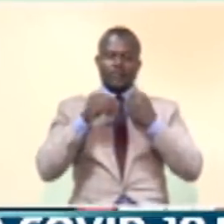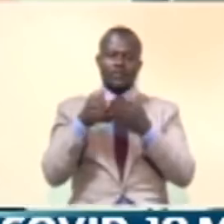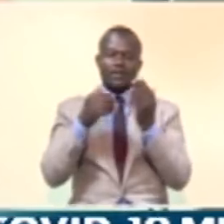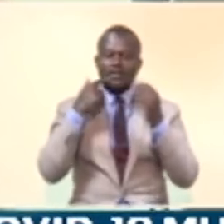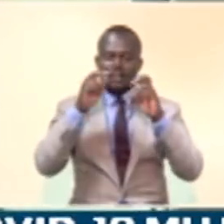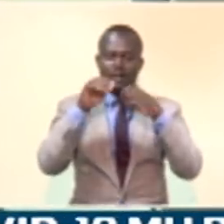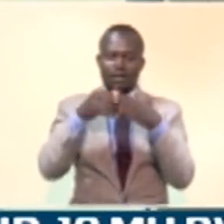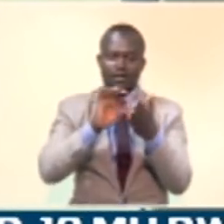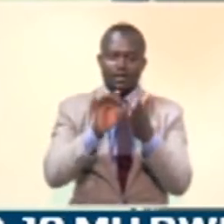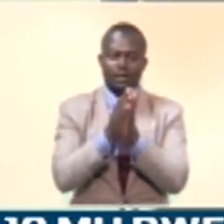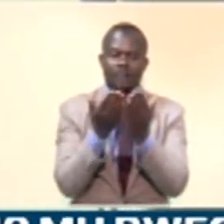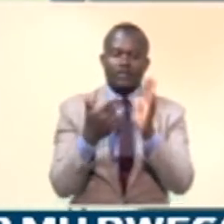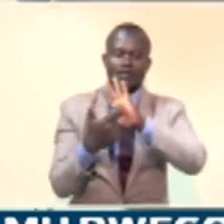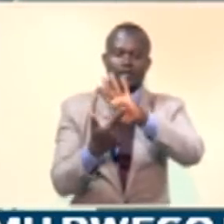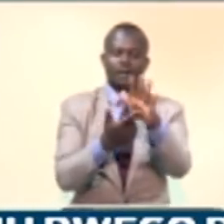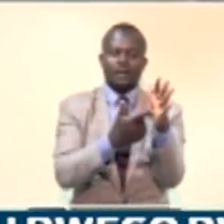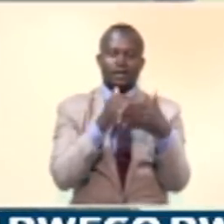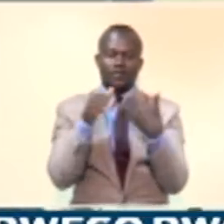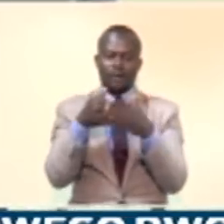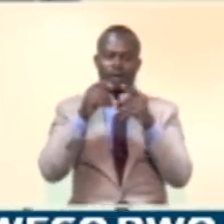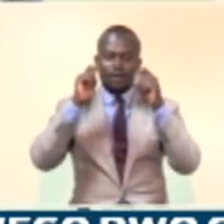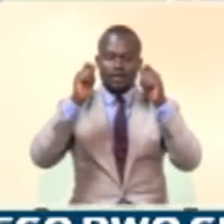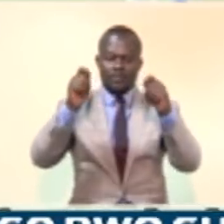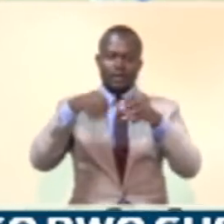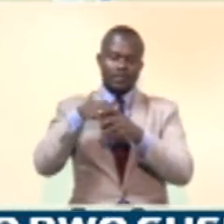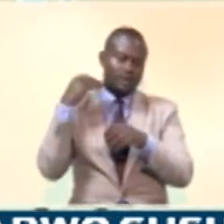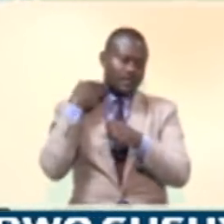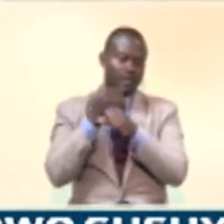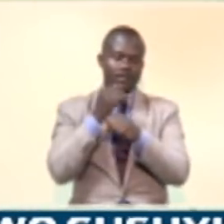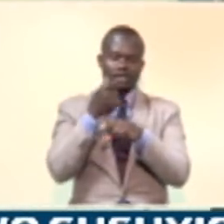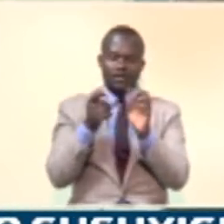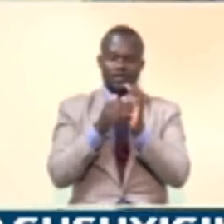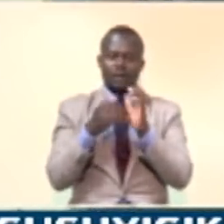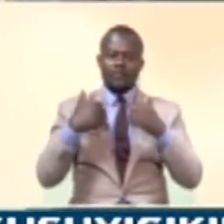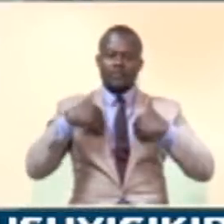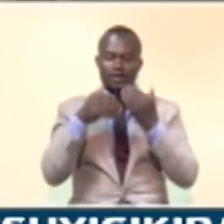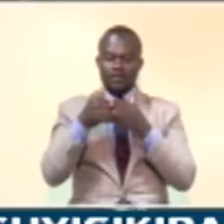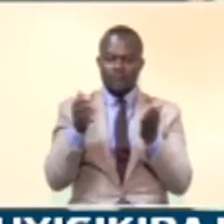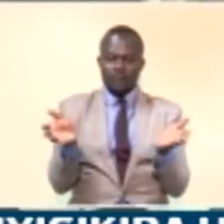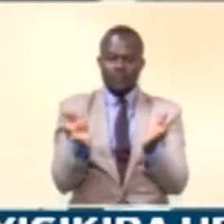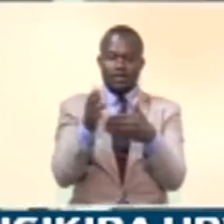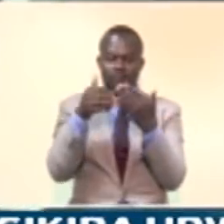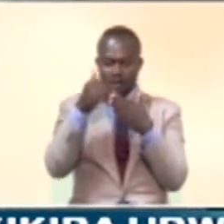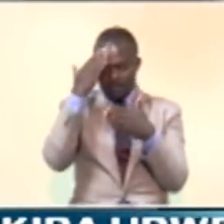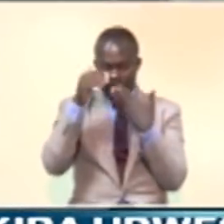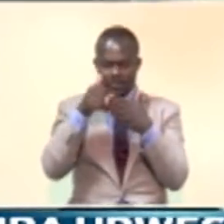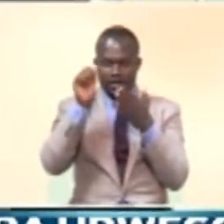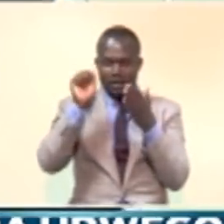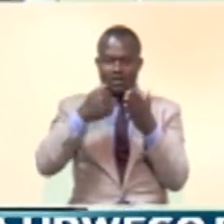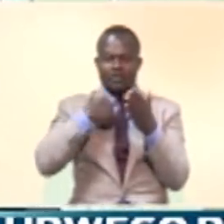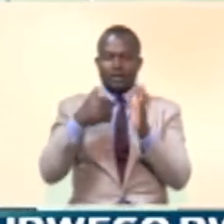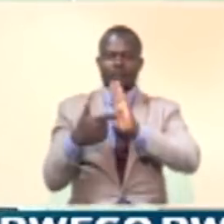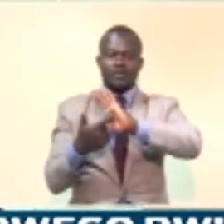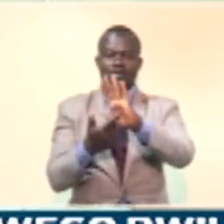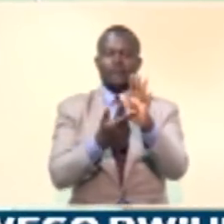yemeza ko yanditse igitabo ashaka kugaragaza ubuhamya bwe mu gihe cya Jenoside no gushaka gukangurira abakiri bato kugira umuco wo gusoma ndetse no kugira inyota